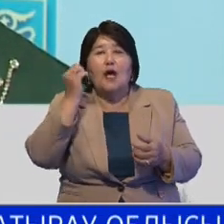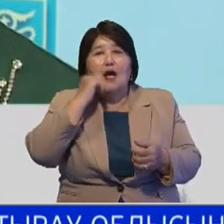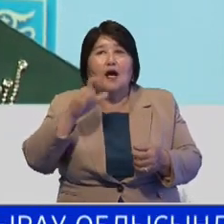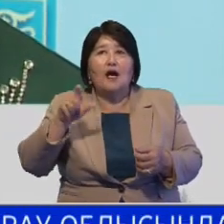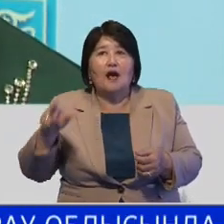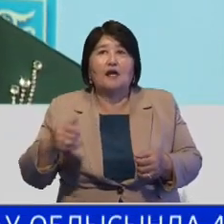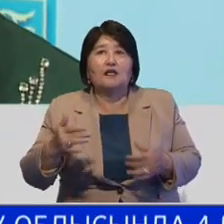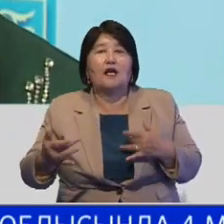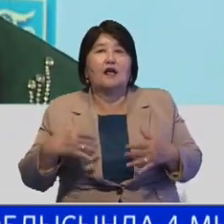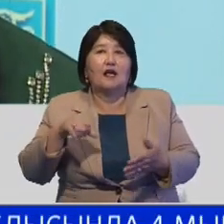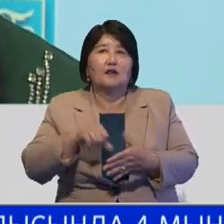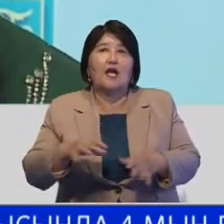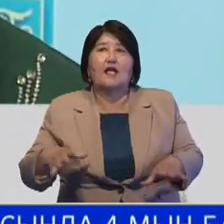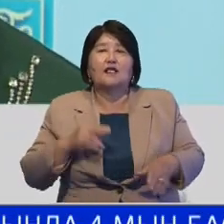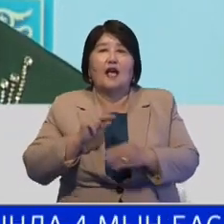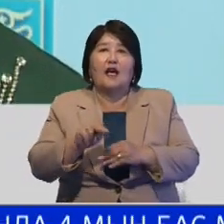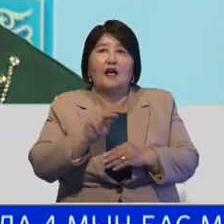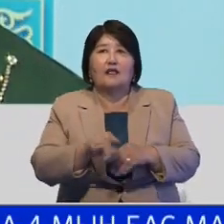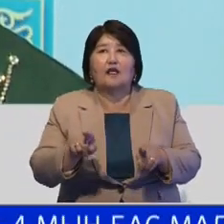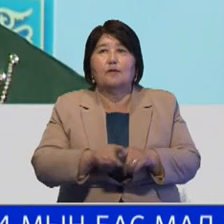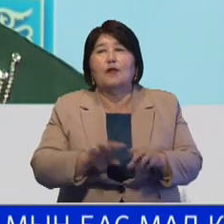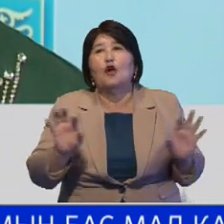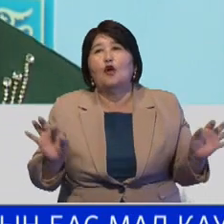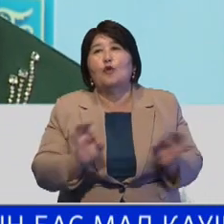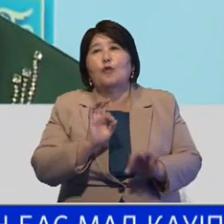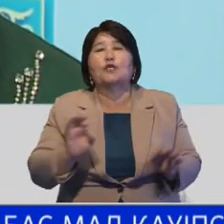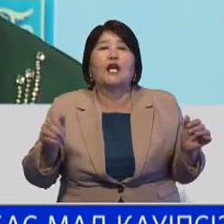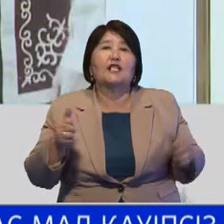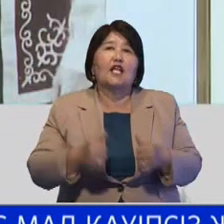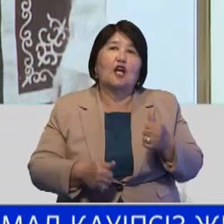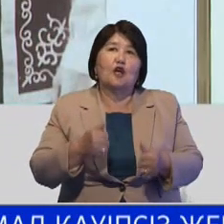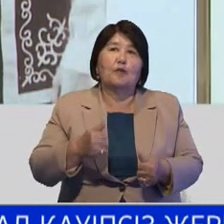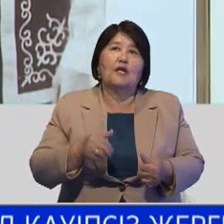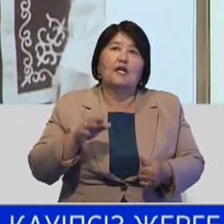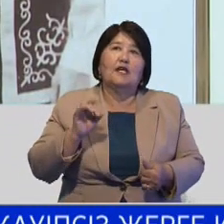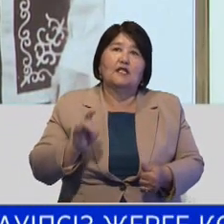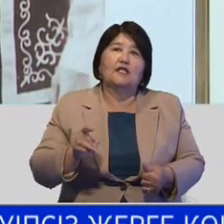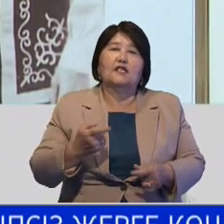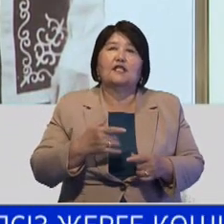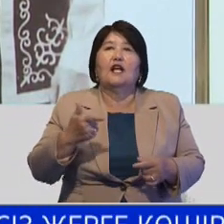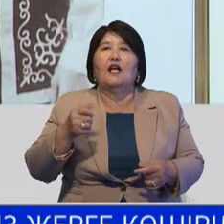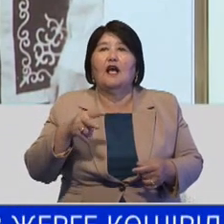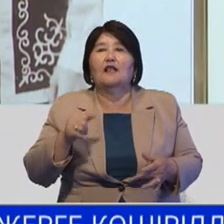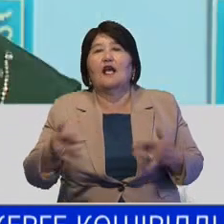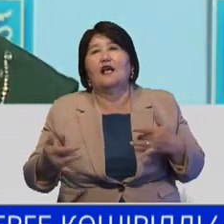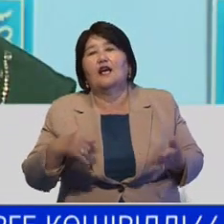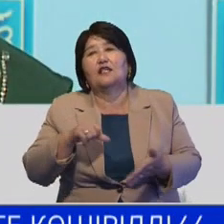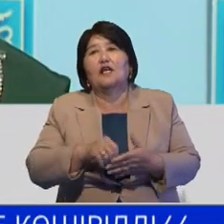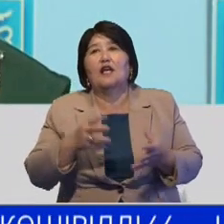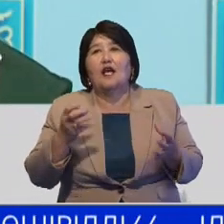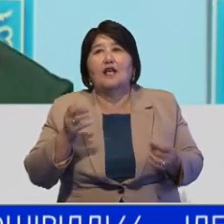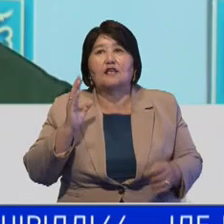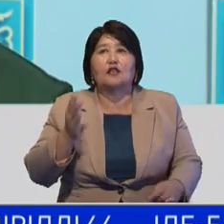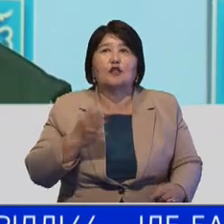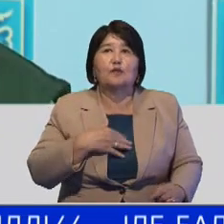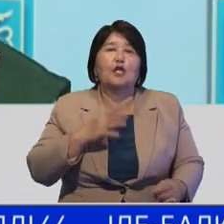ардагерлерімді концертке қосам, дайындайым. Көркем өнерпаздар байқауының жылда гала концерт береміз. Әлде де